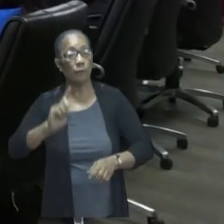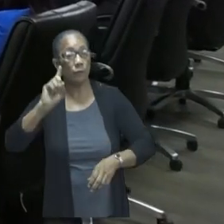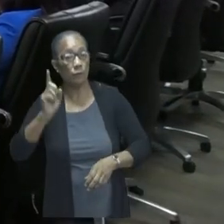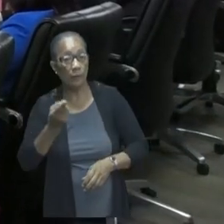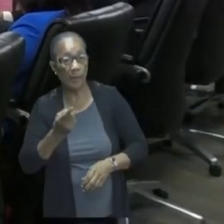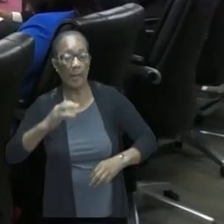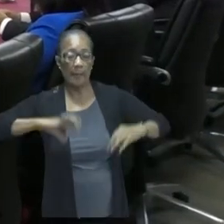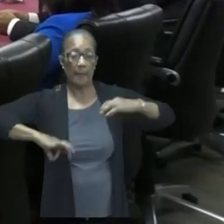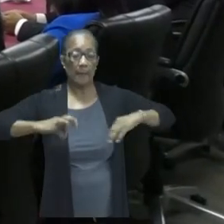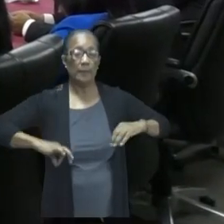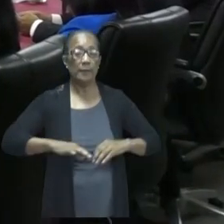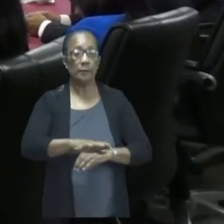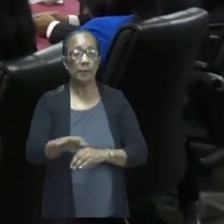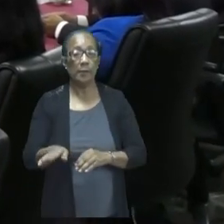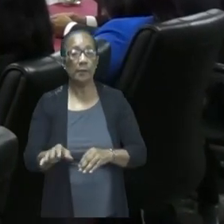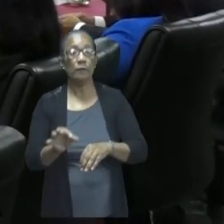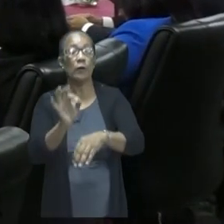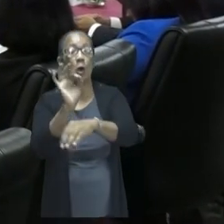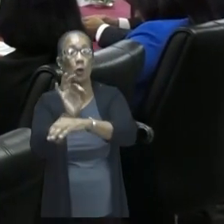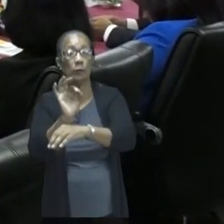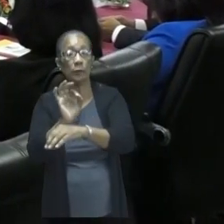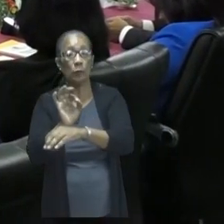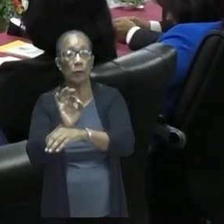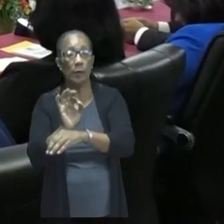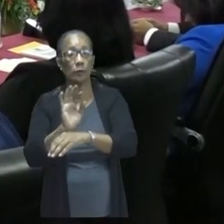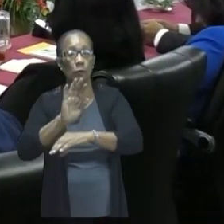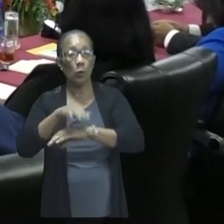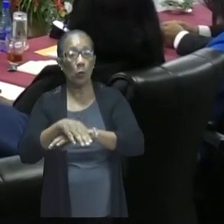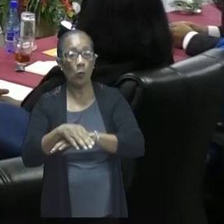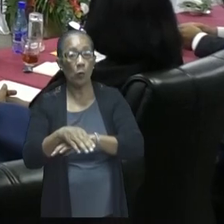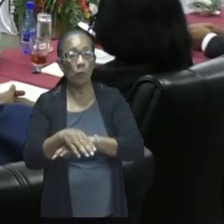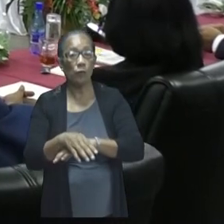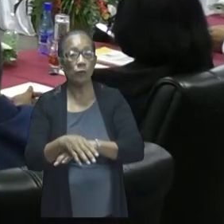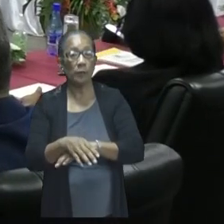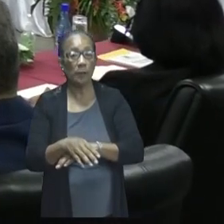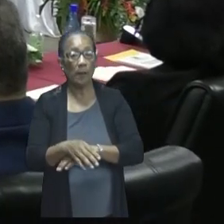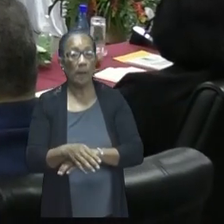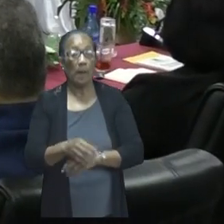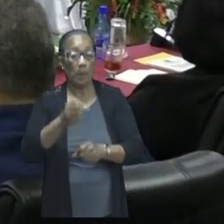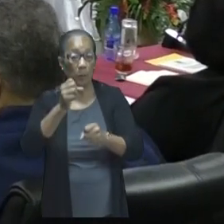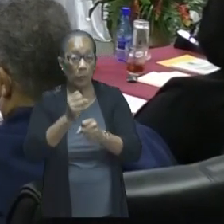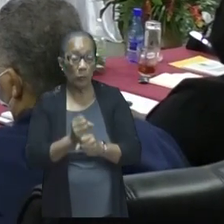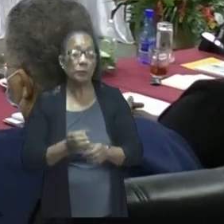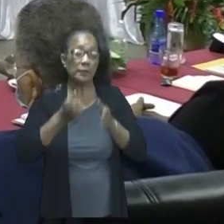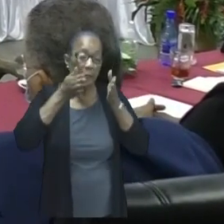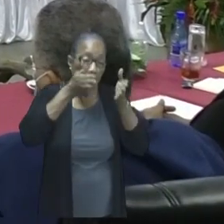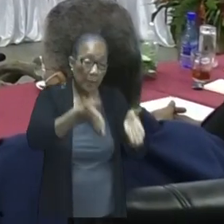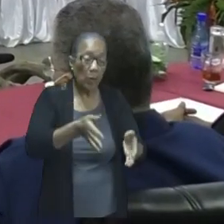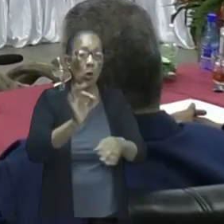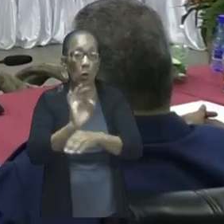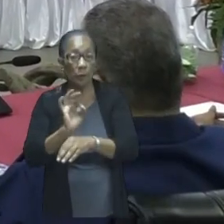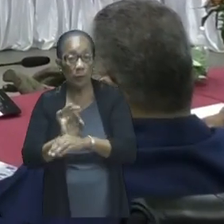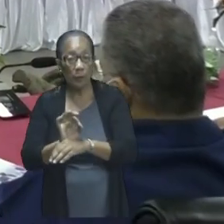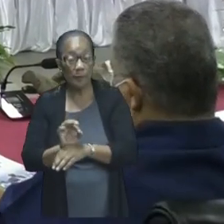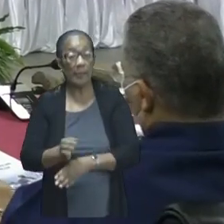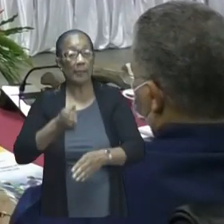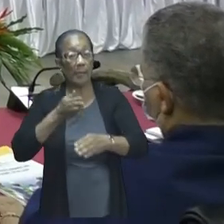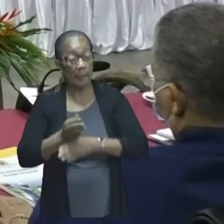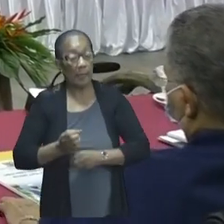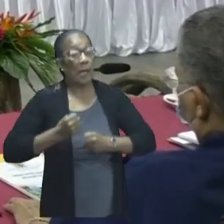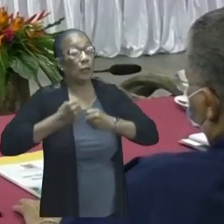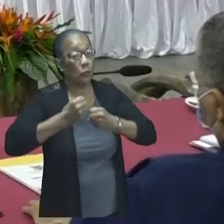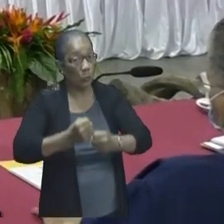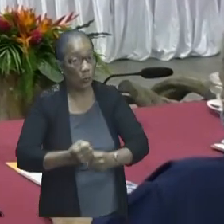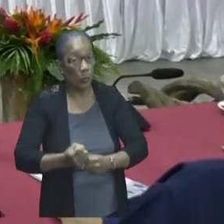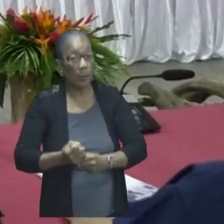onderwijs op het gebied van boers gerecht technisch onderwijs en dat gaat geïntensiveerd woorden ik heb een lijst van